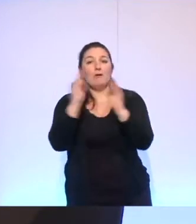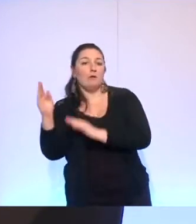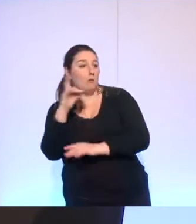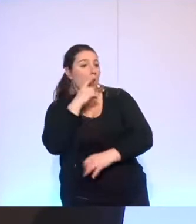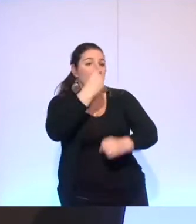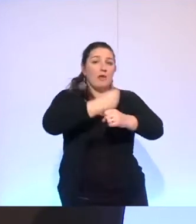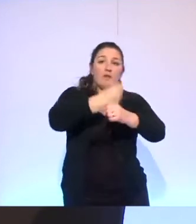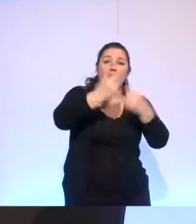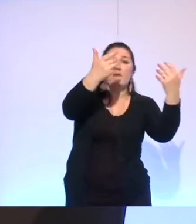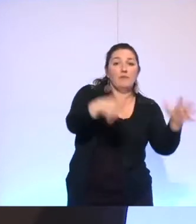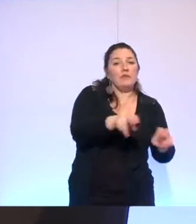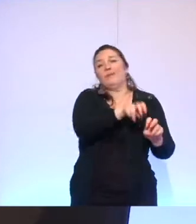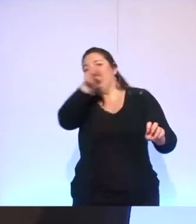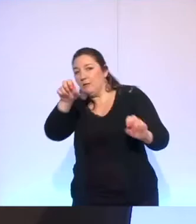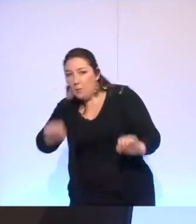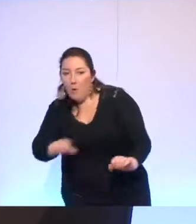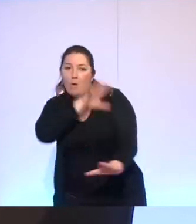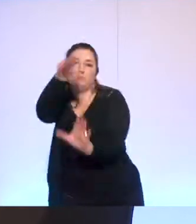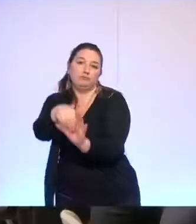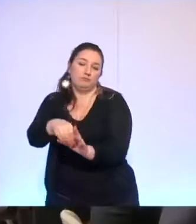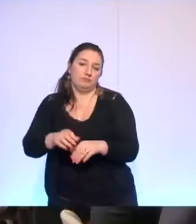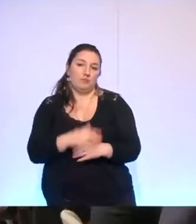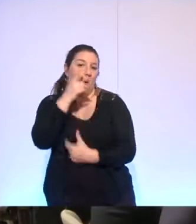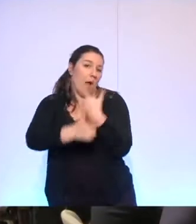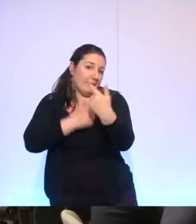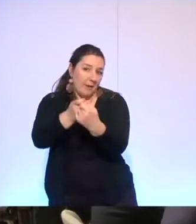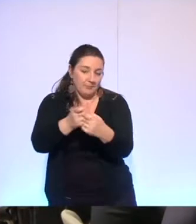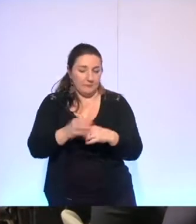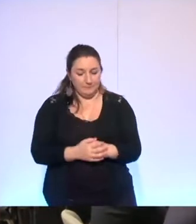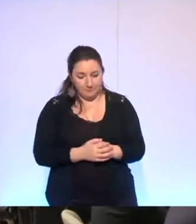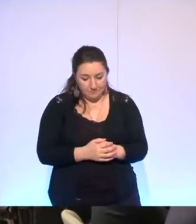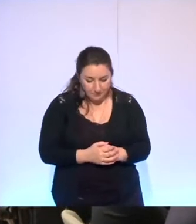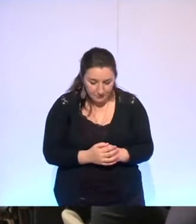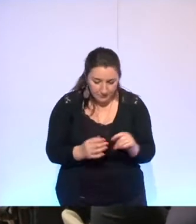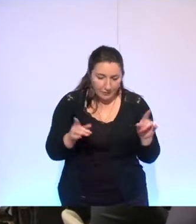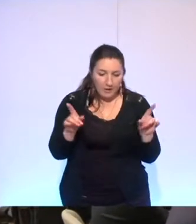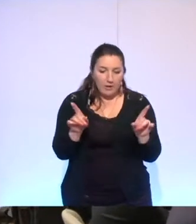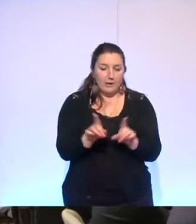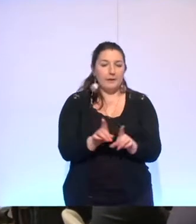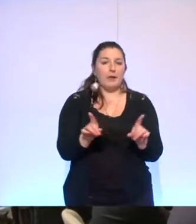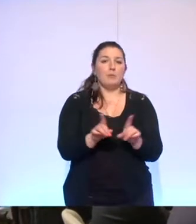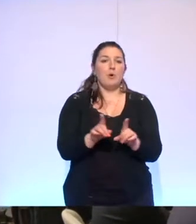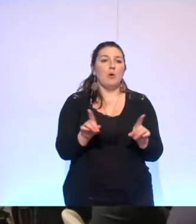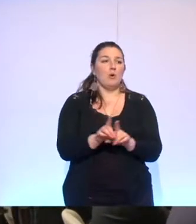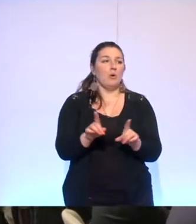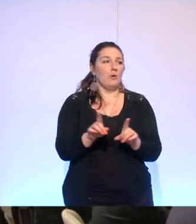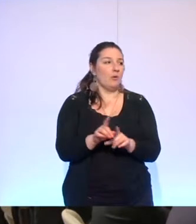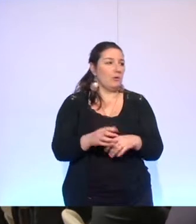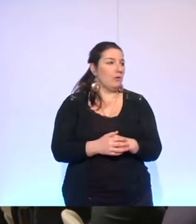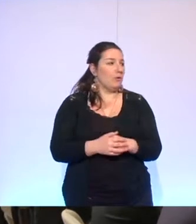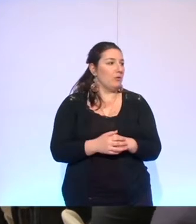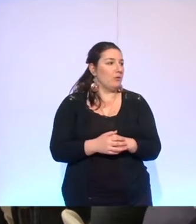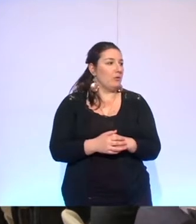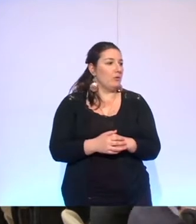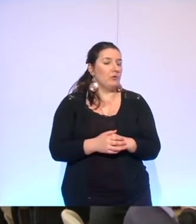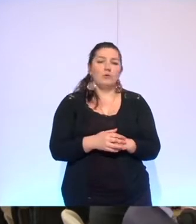puissent s'adapter. J'ai également reçu, pendant la procédure de vote, la déclaration